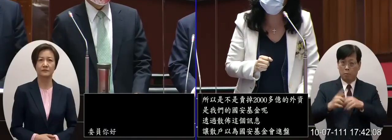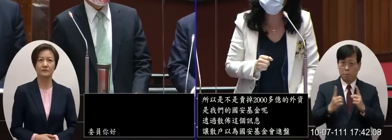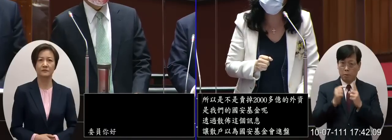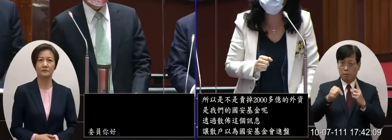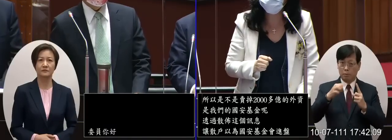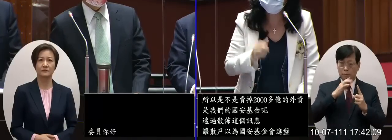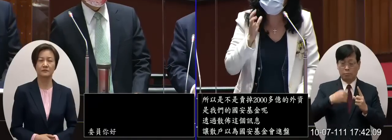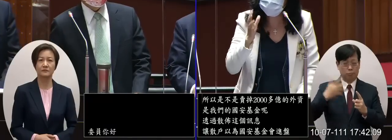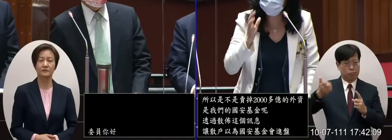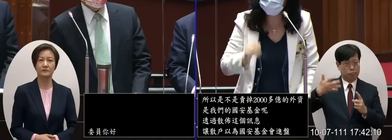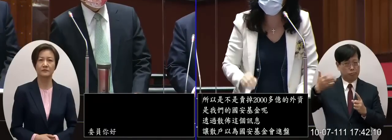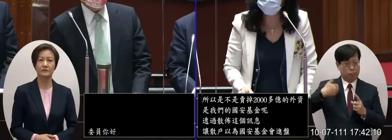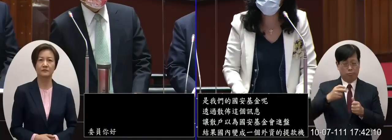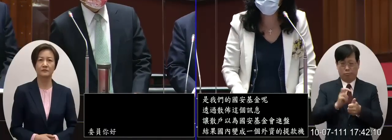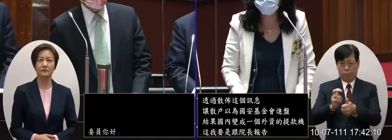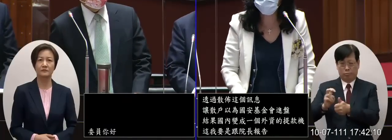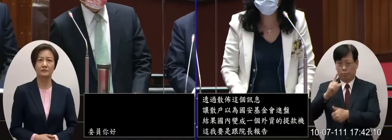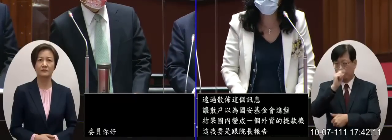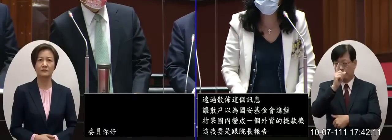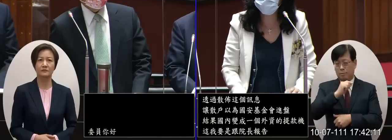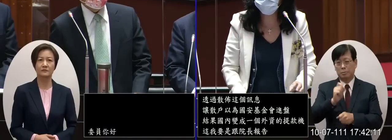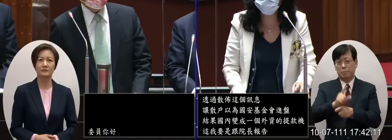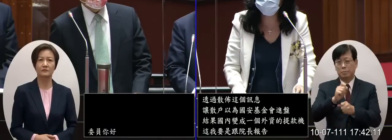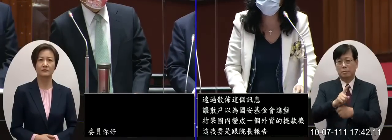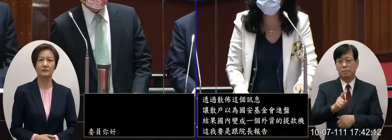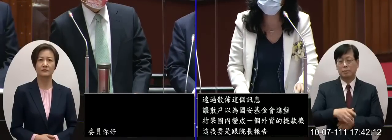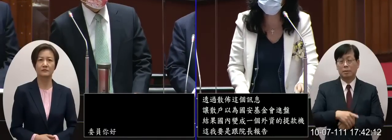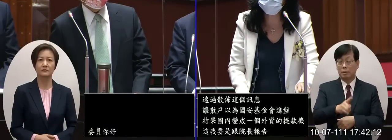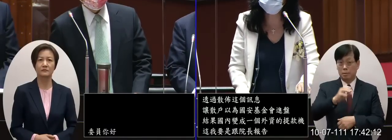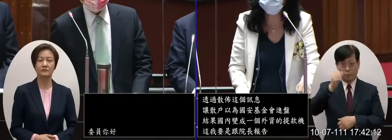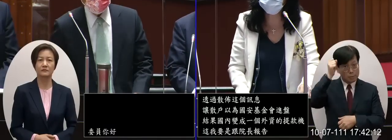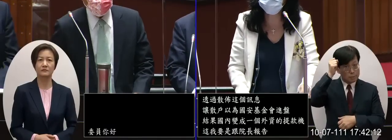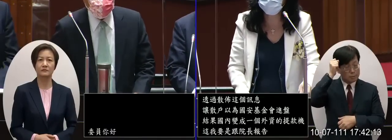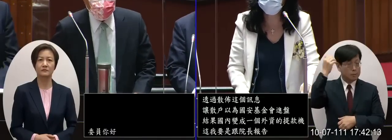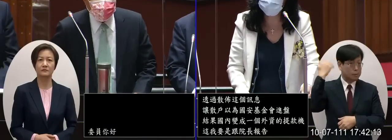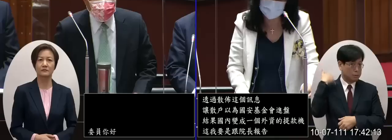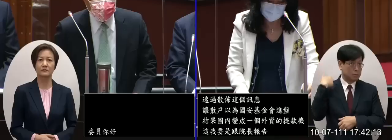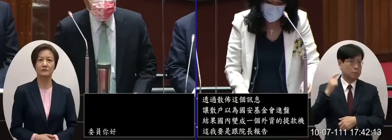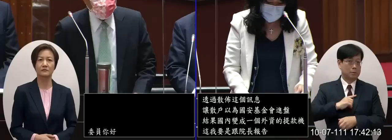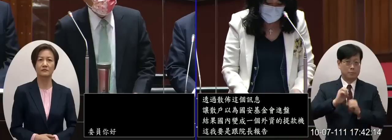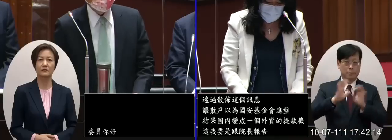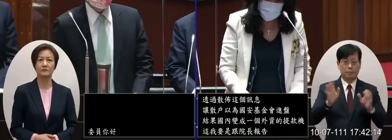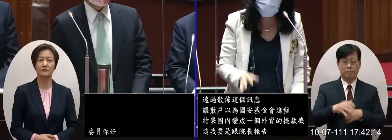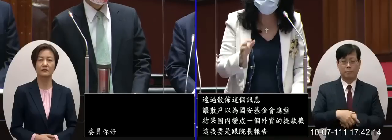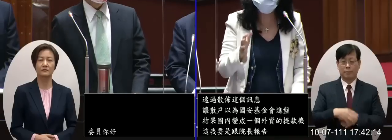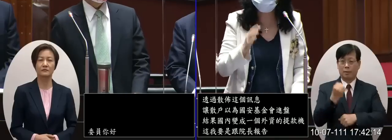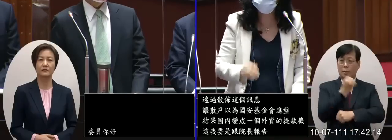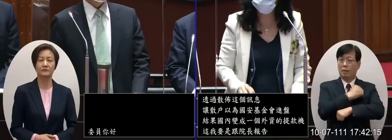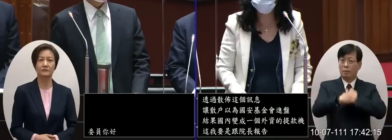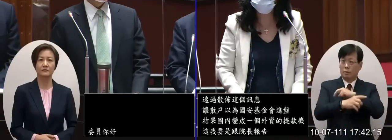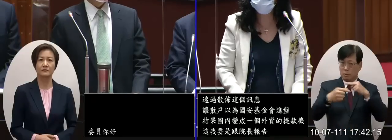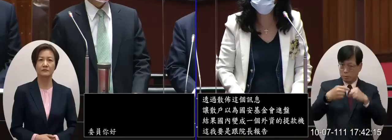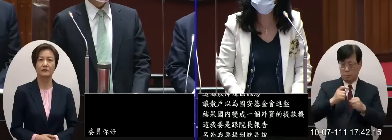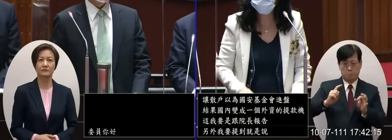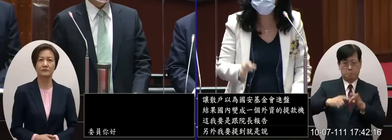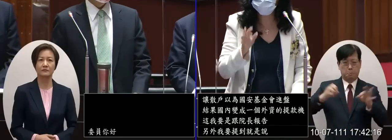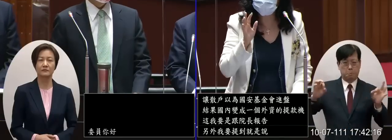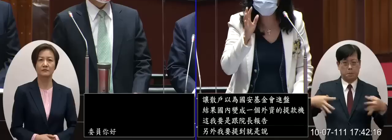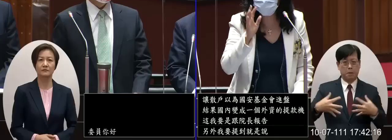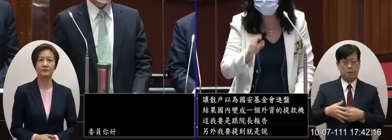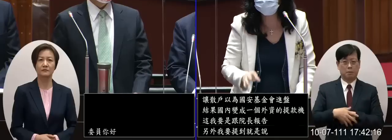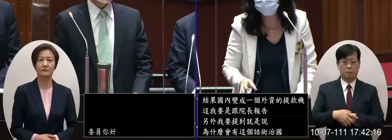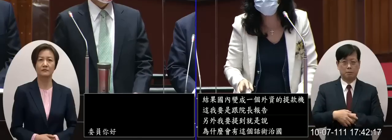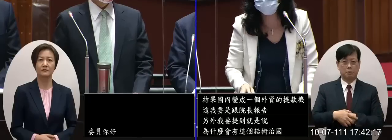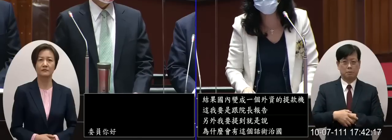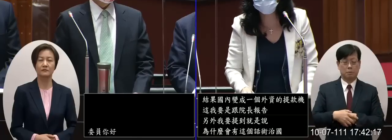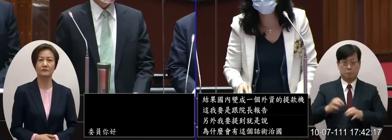这个话术治国一直这样讲的原因呢？院长，您记不记得您曾经讲过说劳动基金大赚，讲说